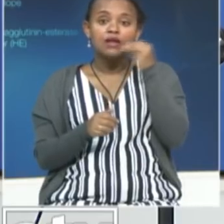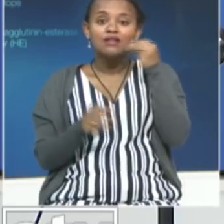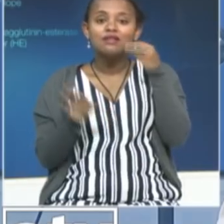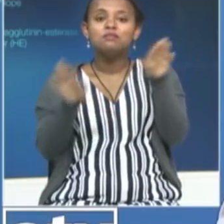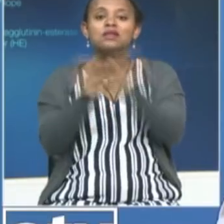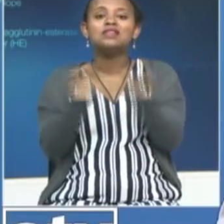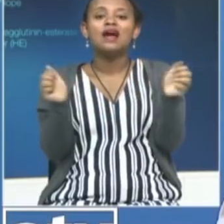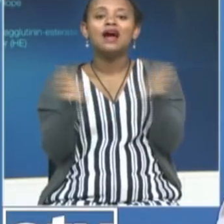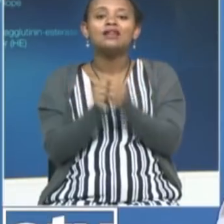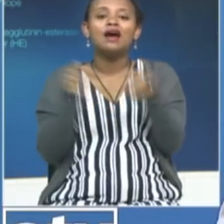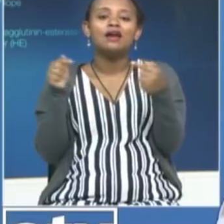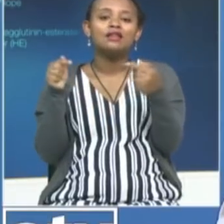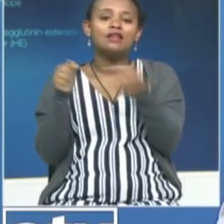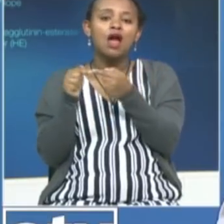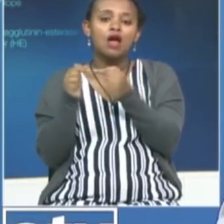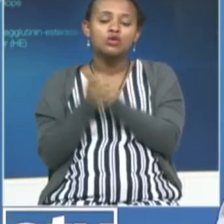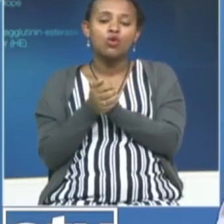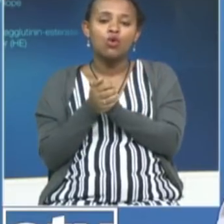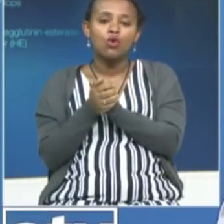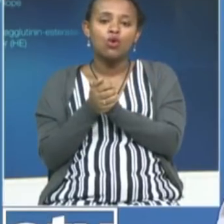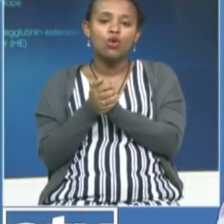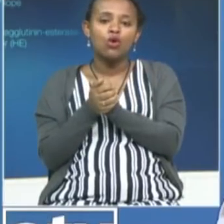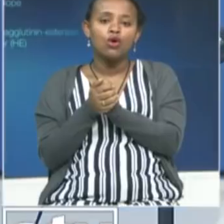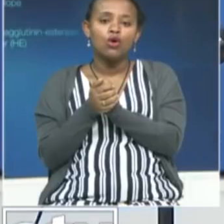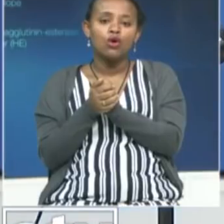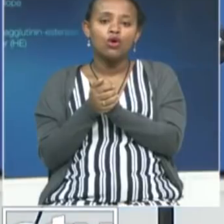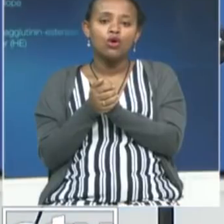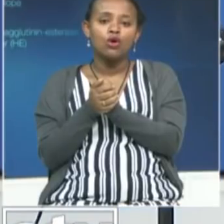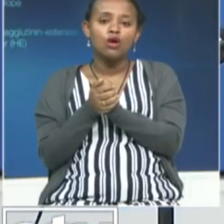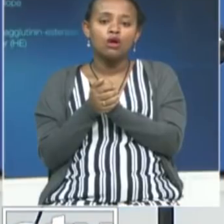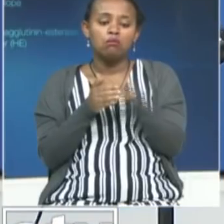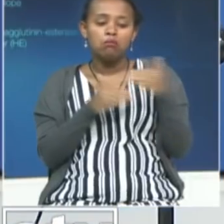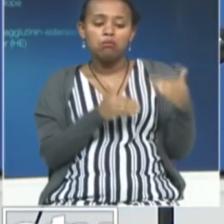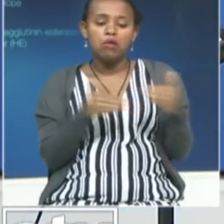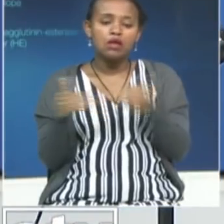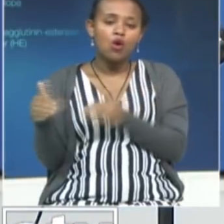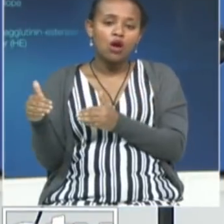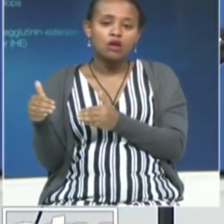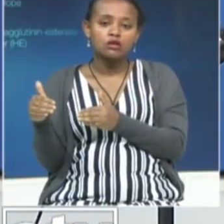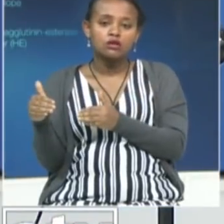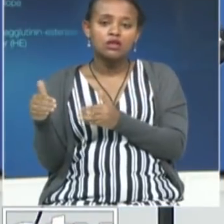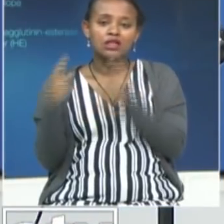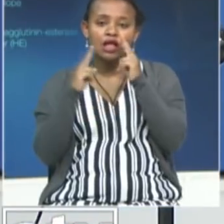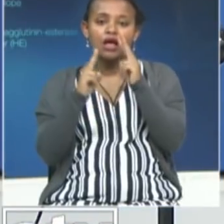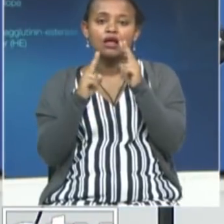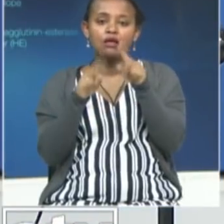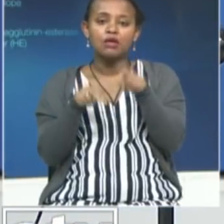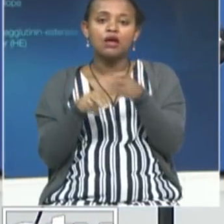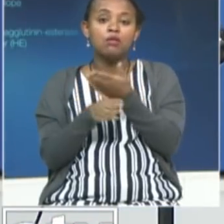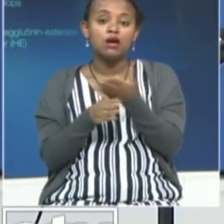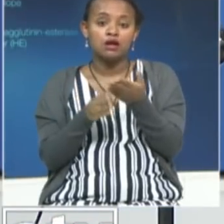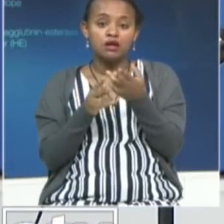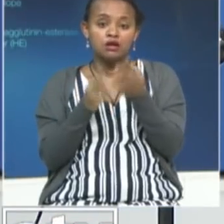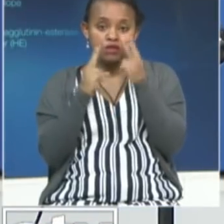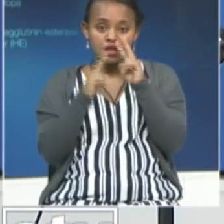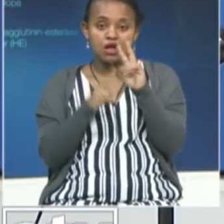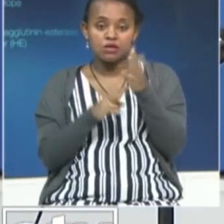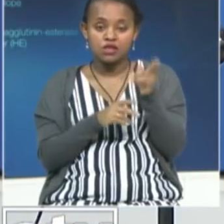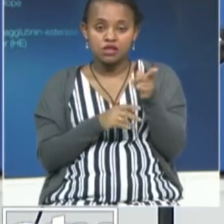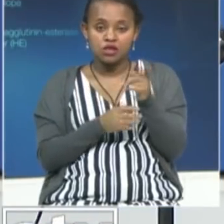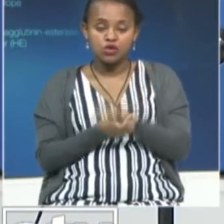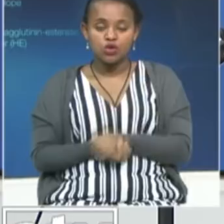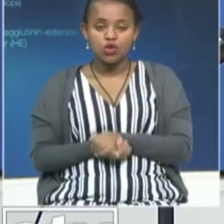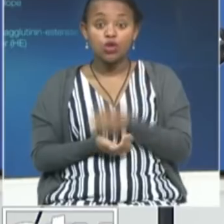ጋር ተያይዞ በተጓዳኝነት መታየት እና ትኩረት ሊሰጠው የሚገባው ጉዳይ ያለ ይመስለኛል። እሳቸውም እንደዛ ነው ያሉ።